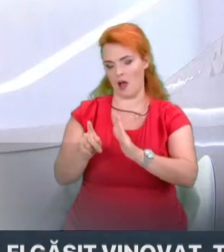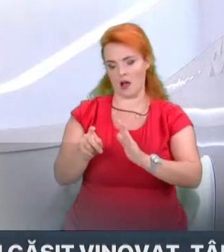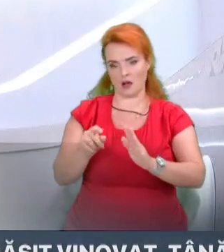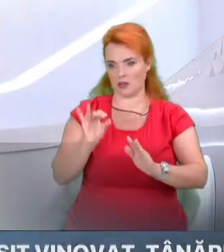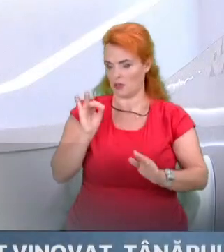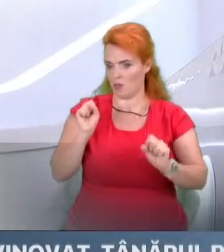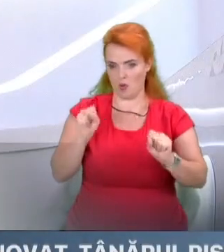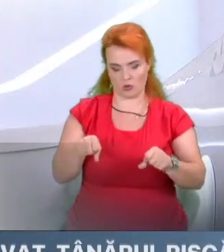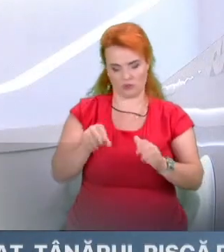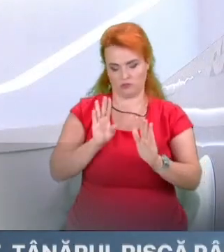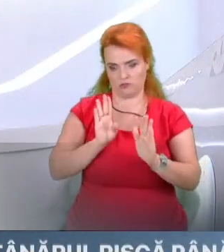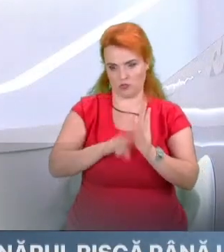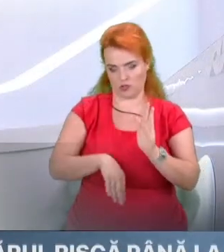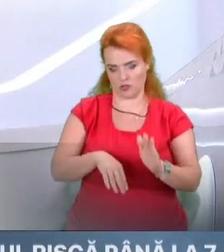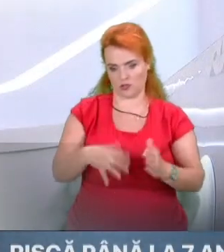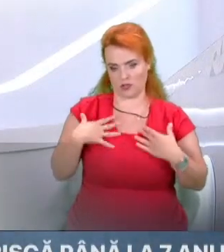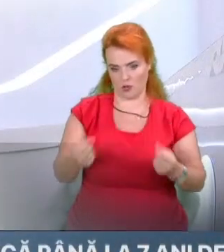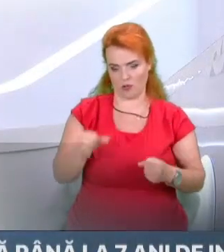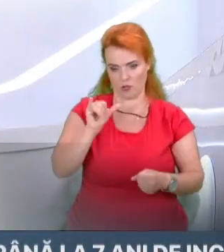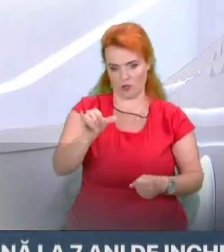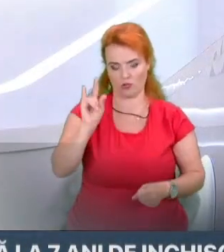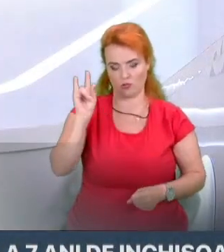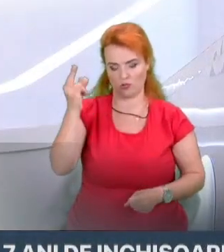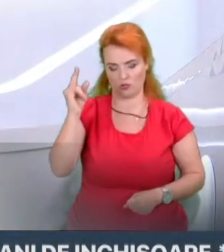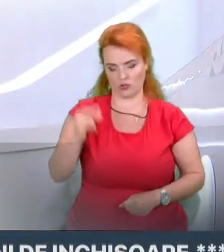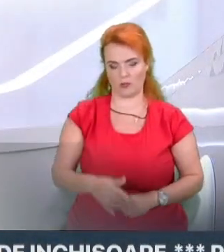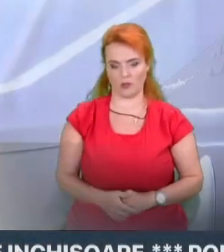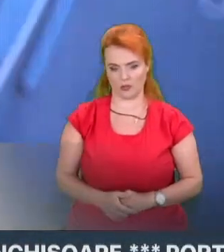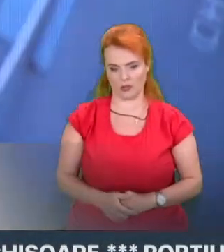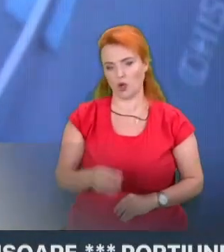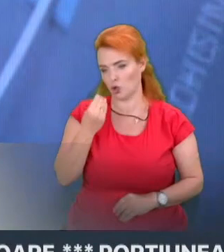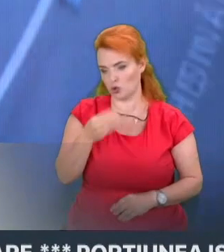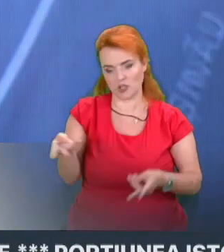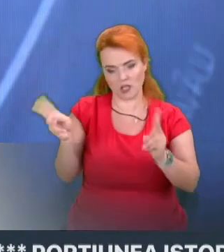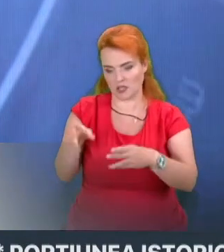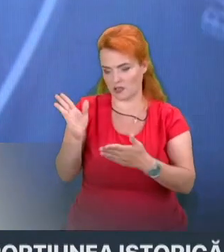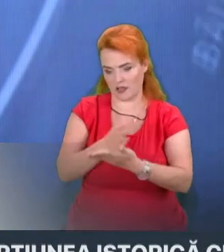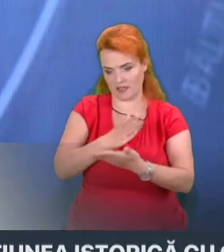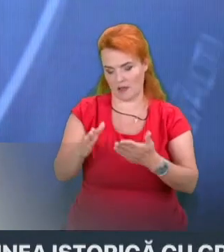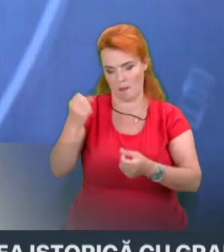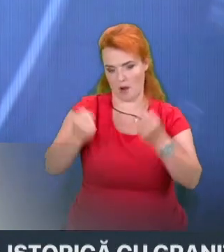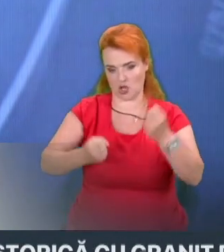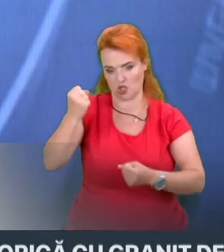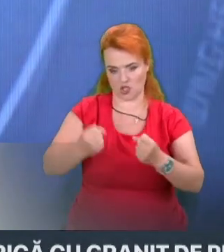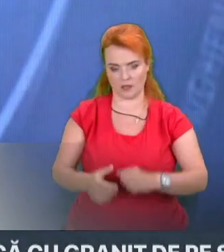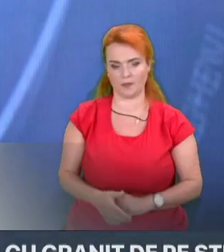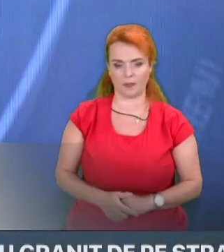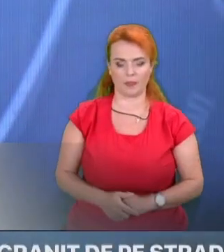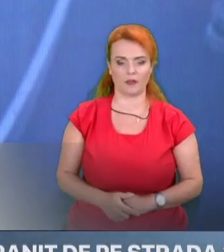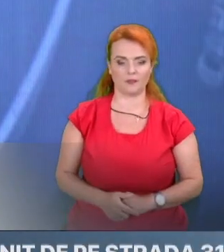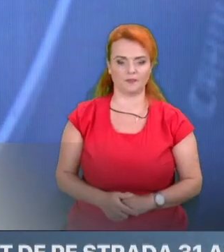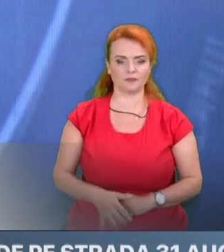Pentru persoanele cu hipertensiune arterială, ce recomandări ați avea? Persoanele cu hipertensiune arterială să nu uite să